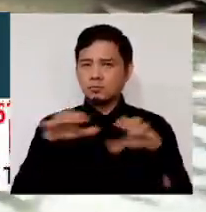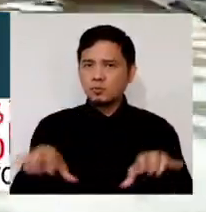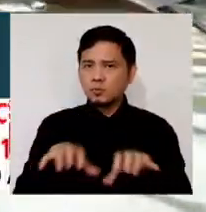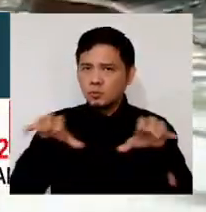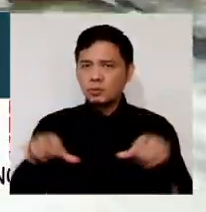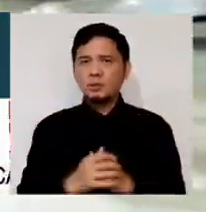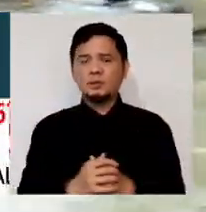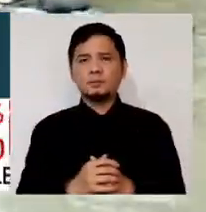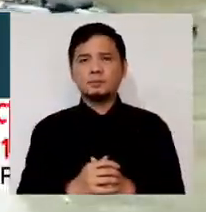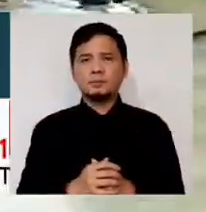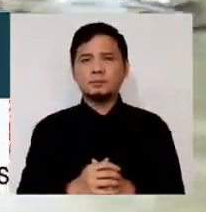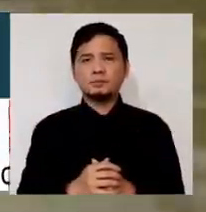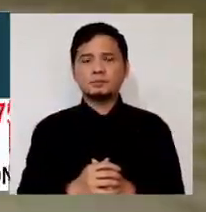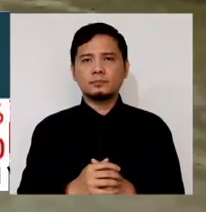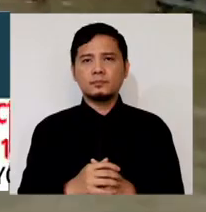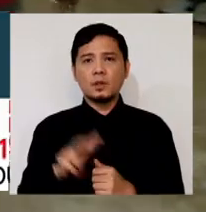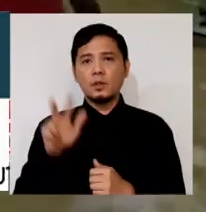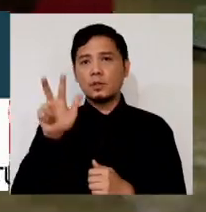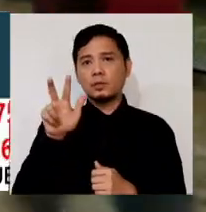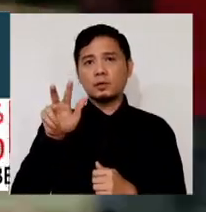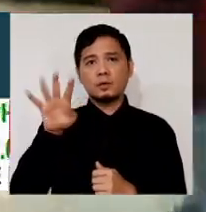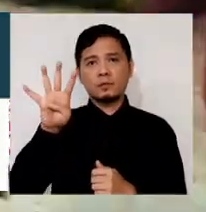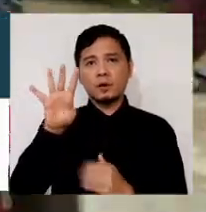namin, within 24 hours mawawala.